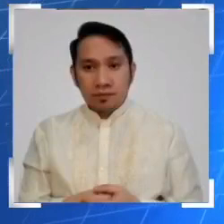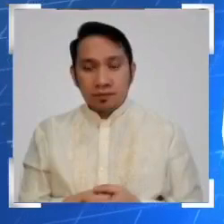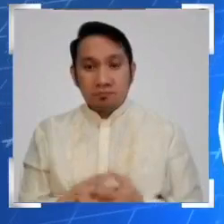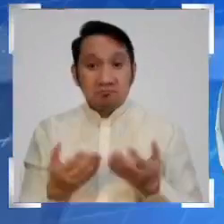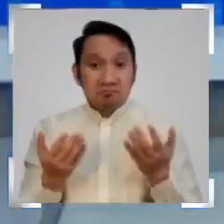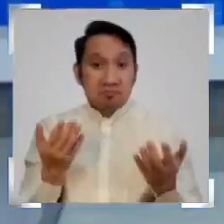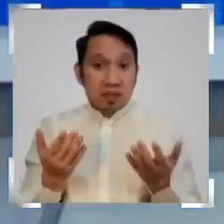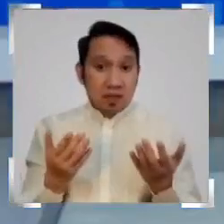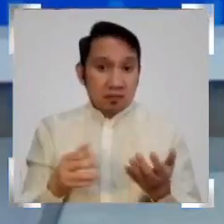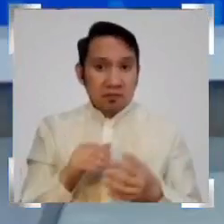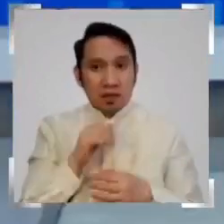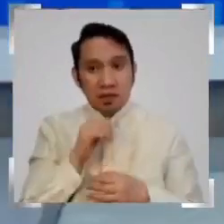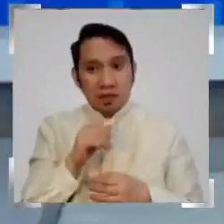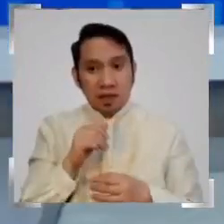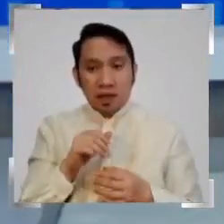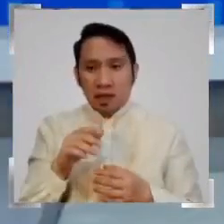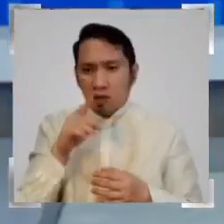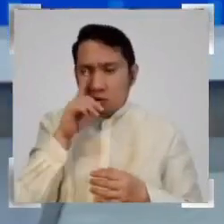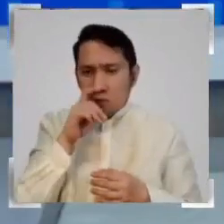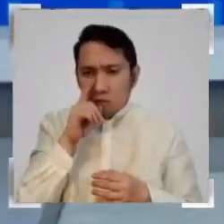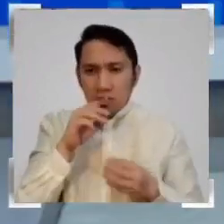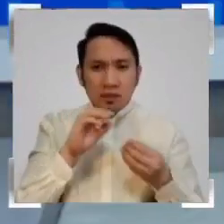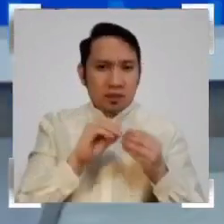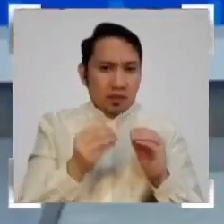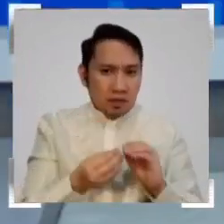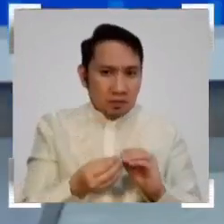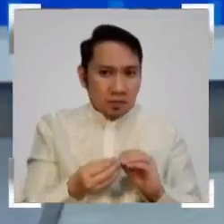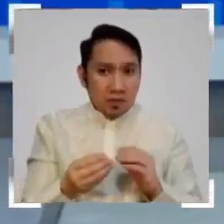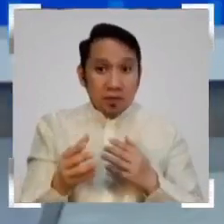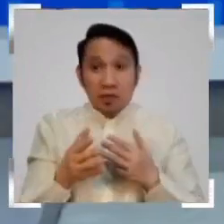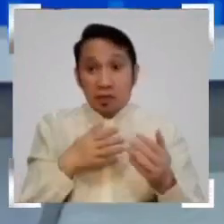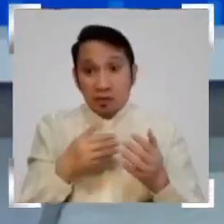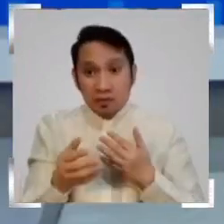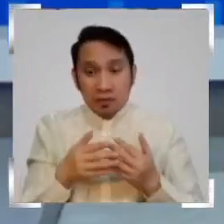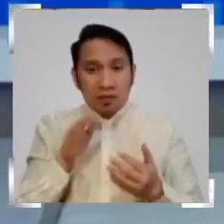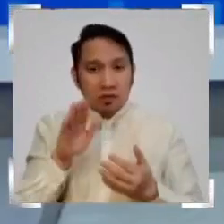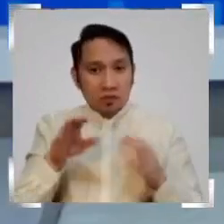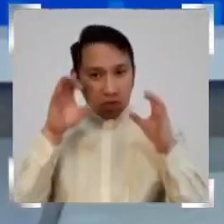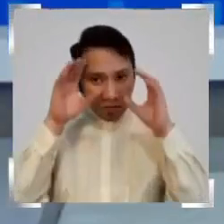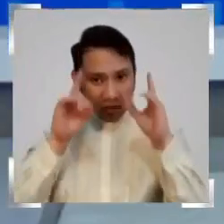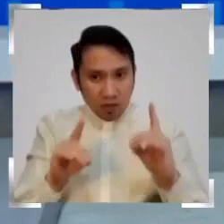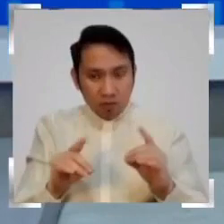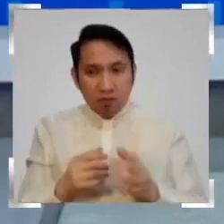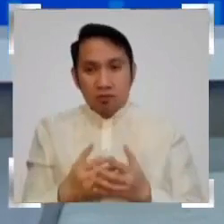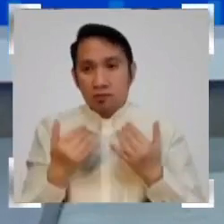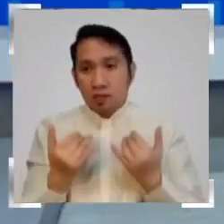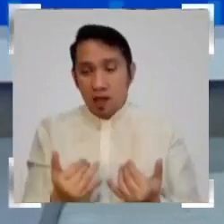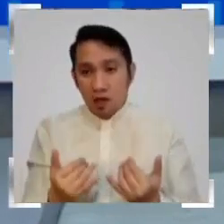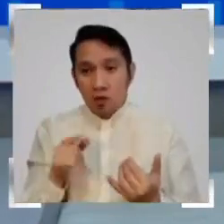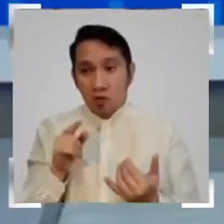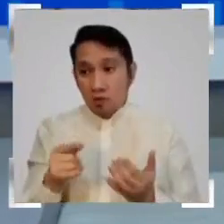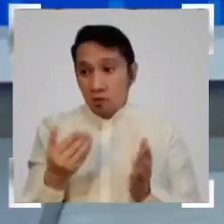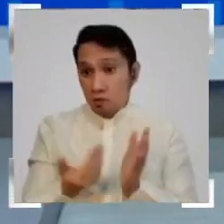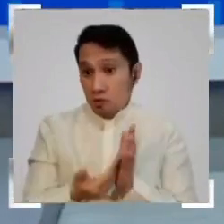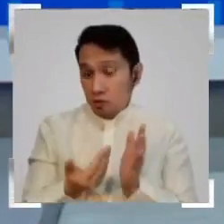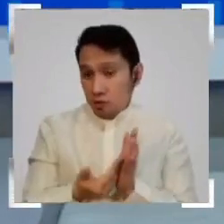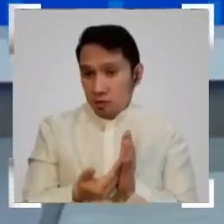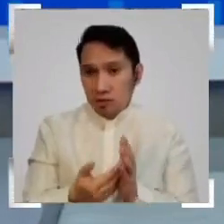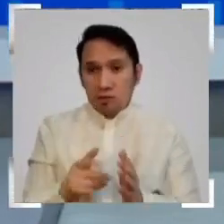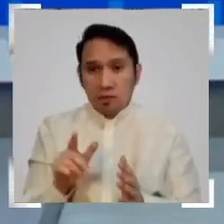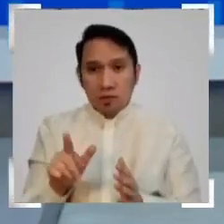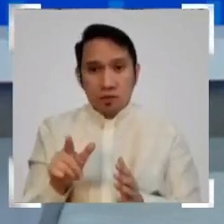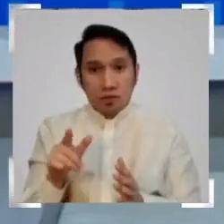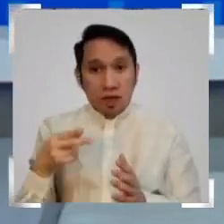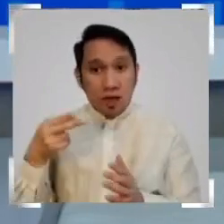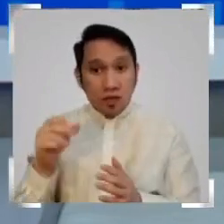nila, age is just a number kahit pagdating sa pag-abot sa mga pangarap. At patunay dyan, ang 53 taong gulang na high